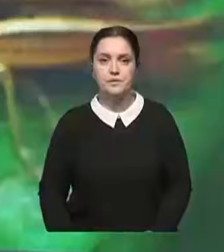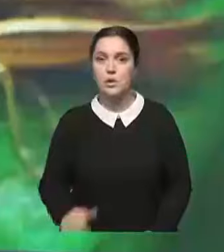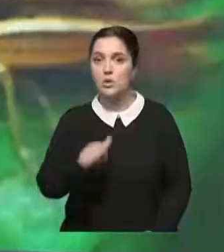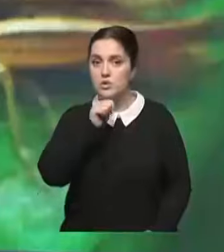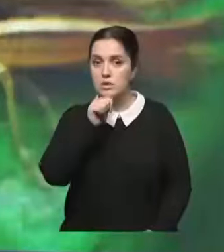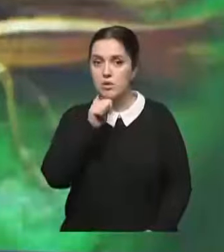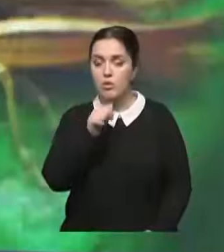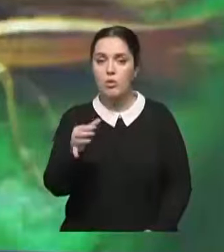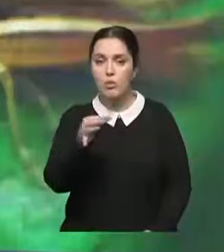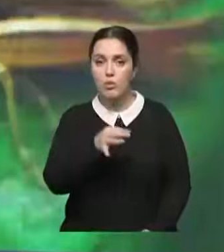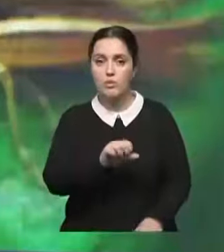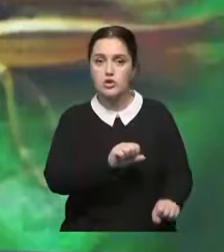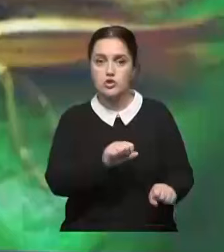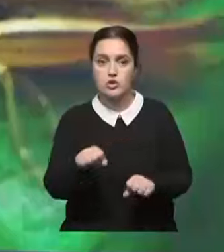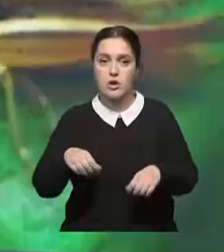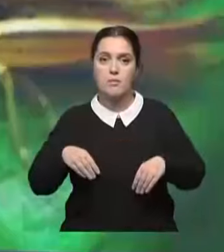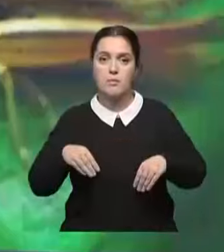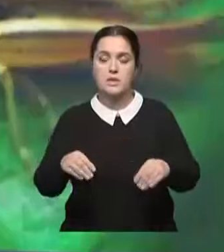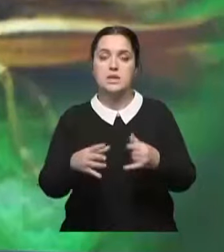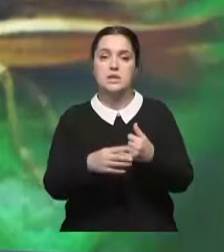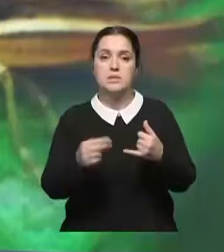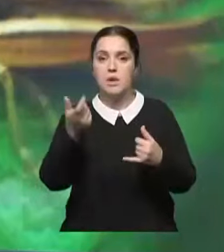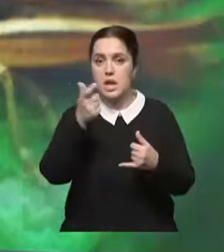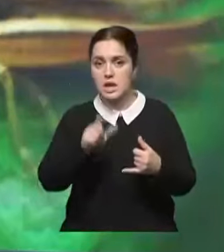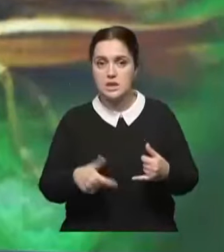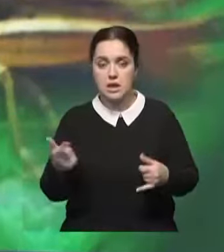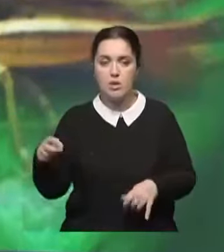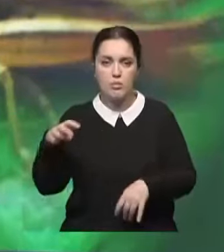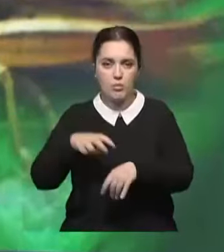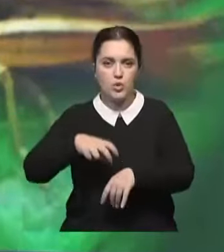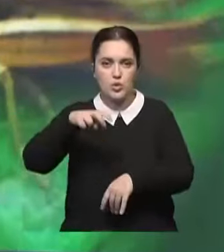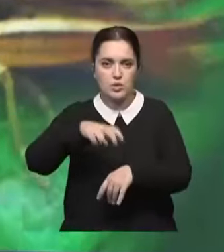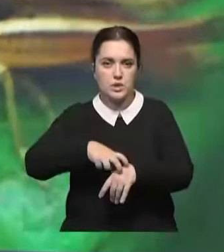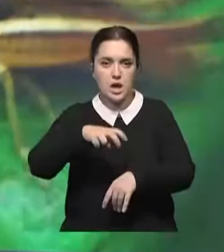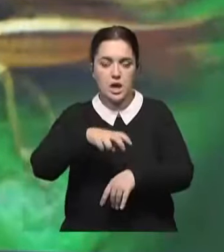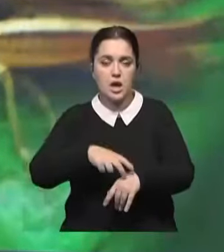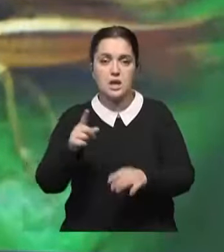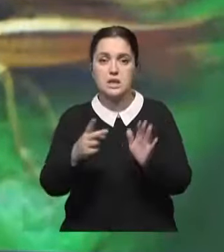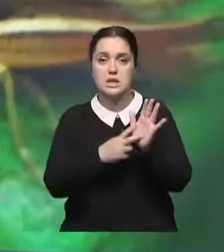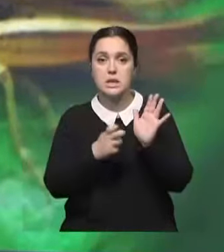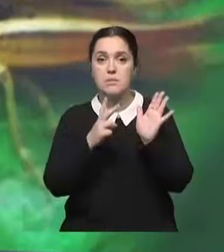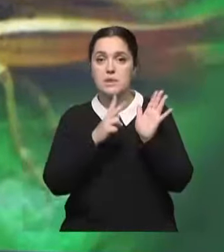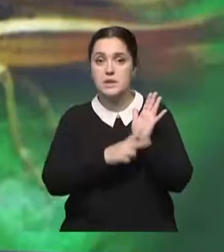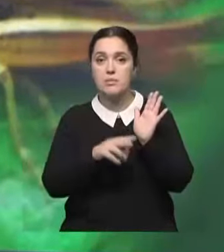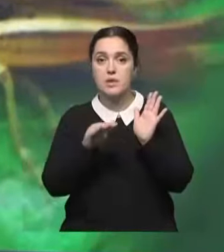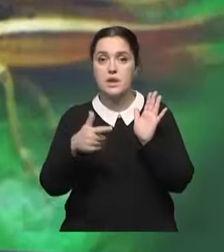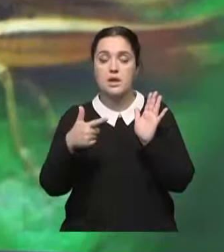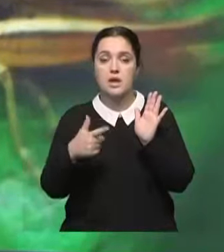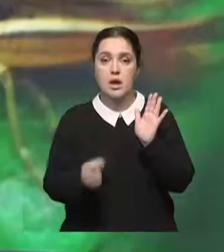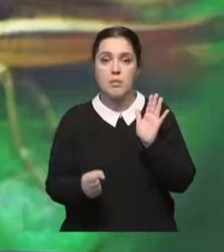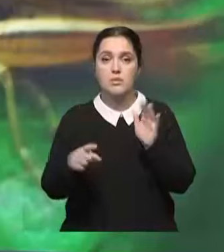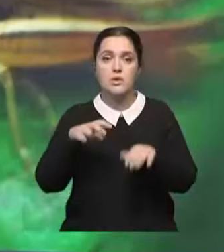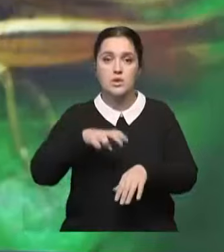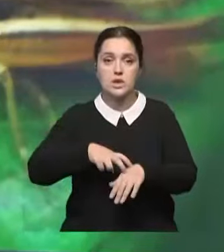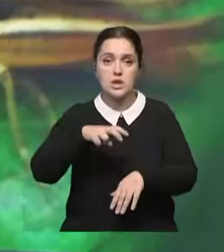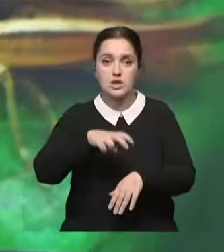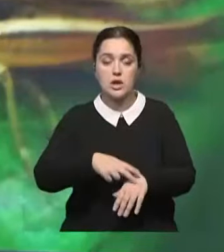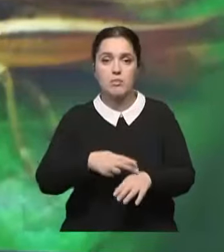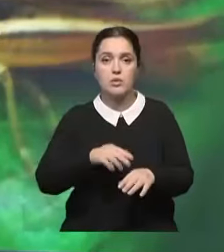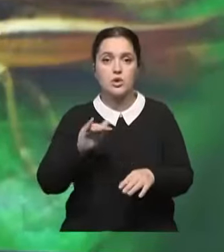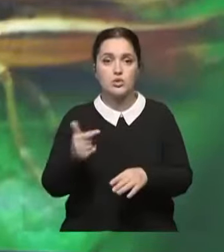В Костанайской области защищают посевные земли от итальянского пруса. Речь идет о 770 тысячах гектаров. Больше всего